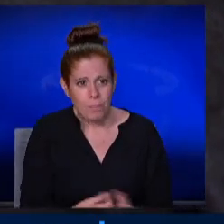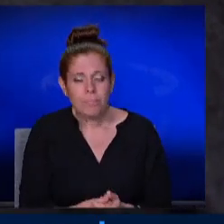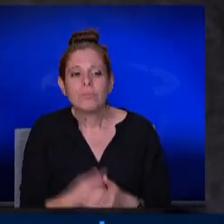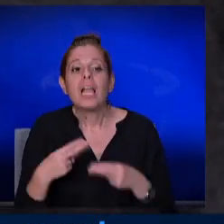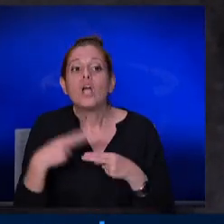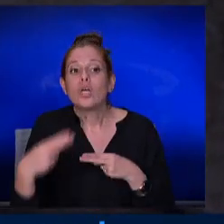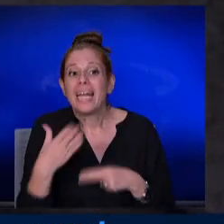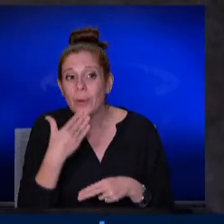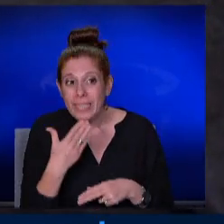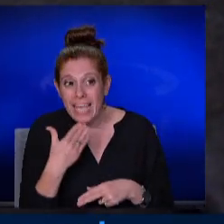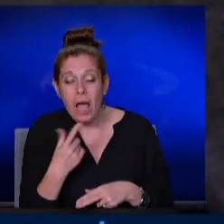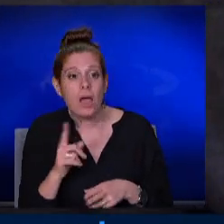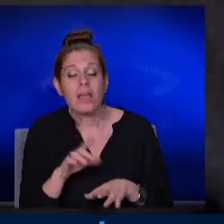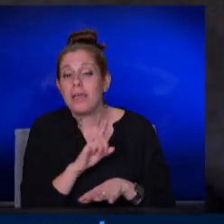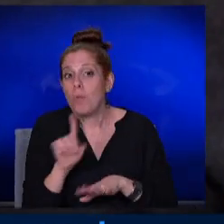אידה למתג'יד וקטן